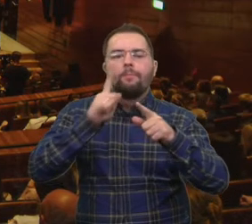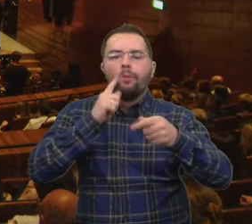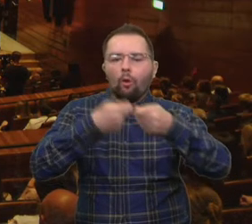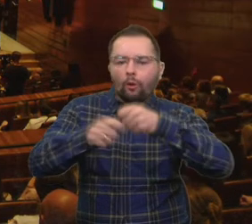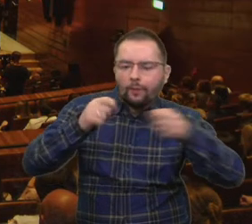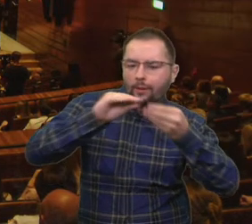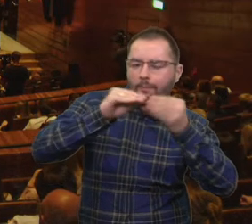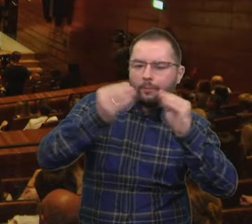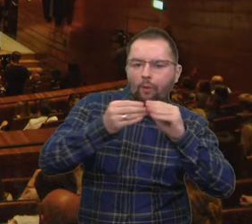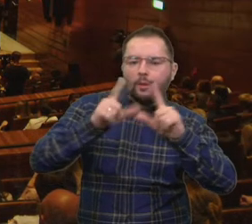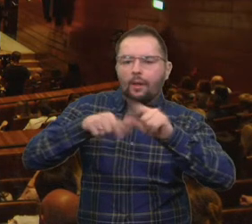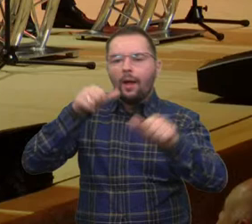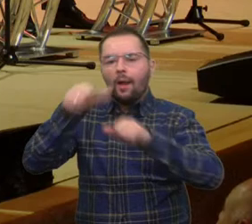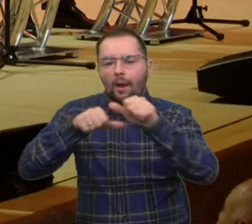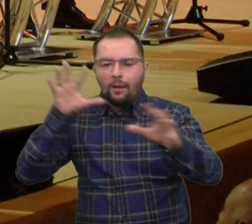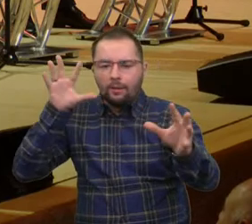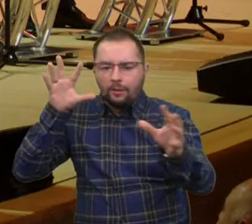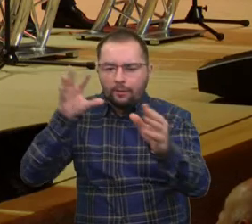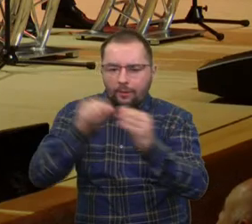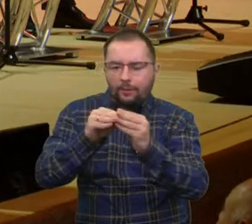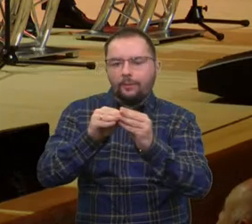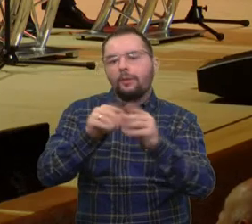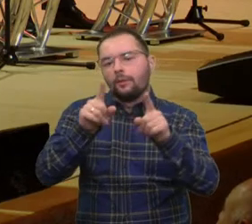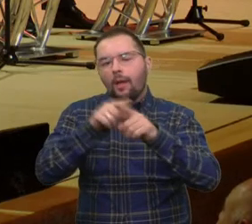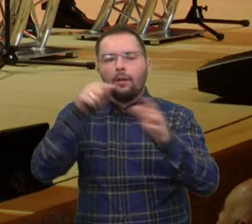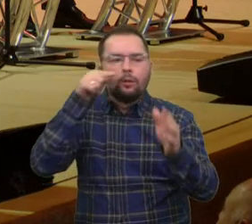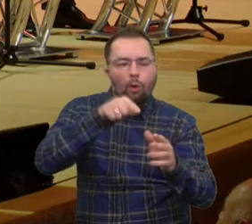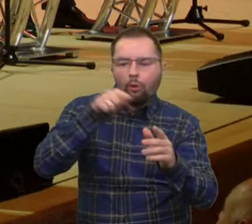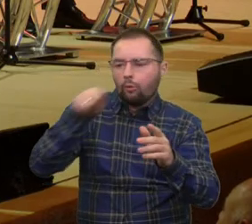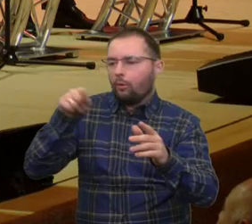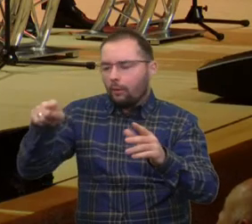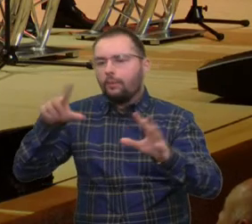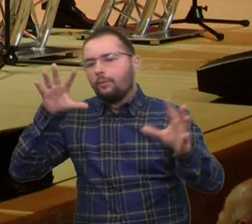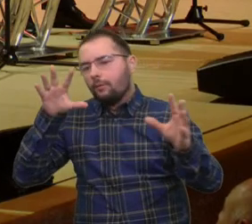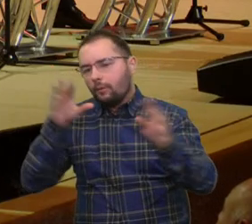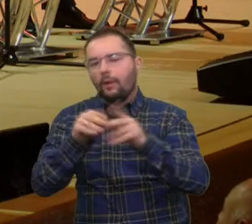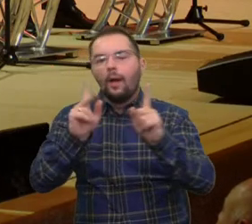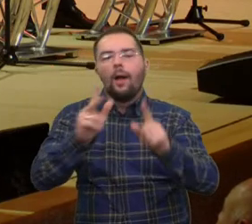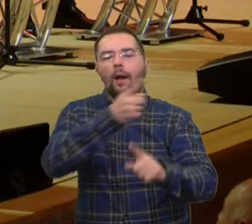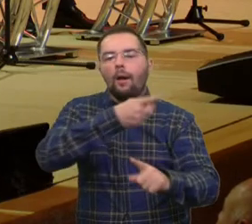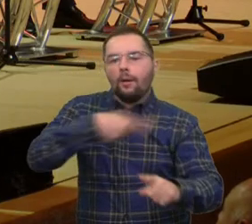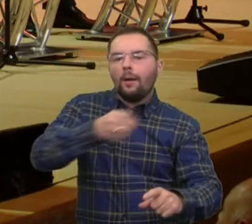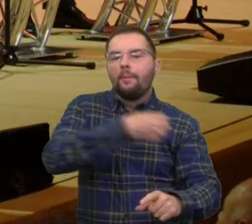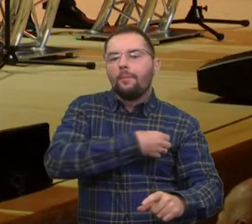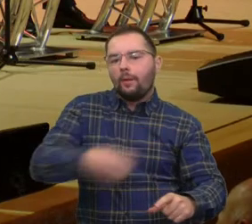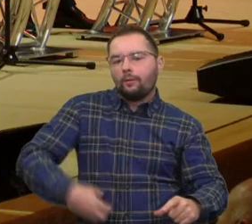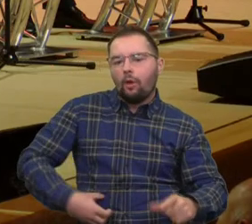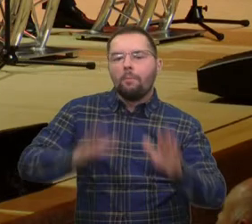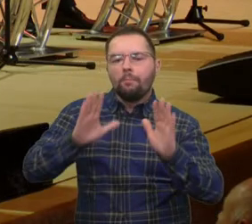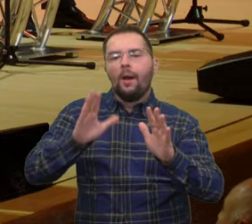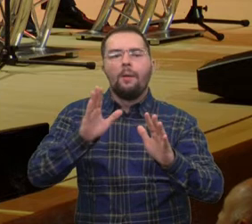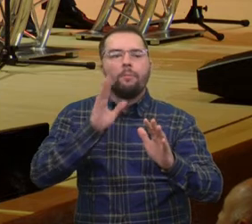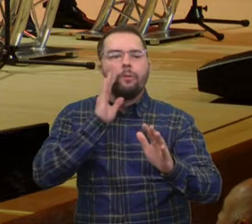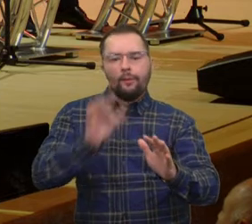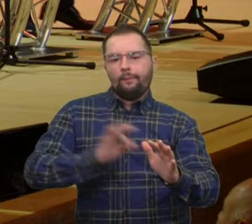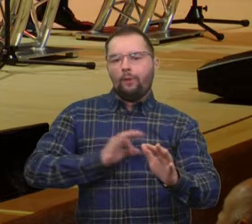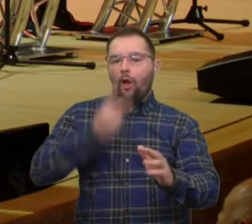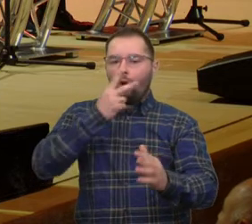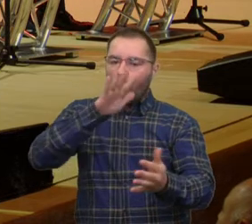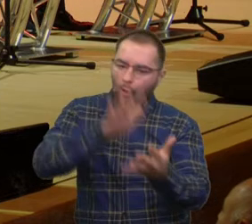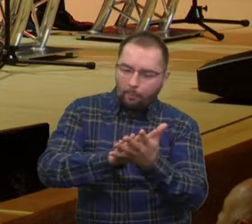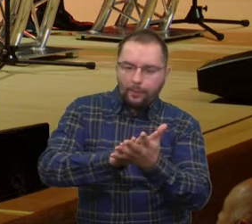ostatnie długie, długie lata. Takie czy inne, to myślę, że każdy z marszałków mógłby swoją opinię wyrazić,